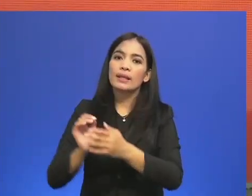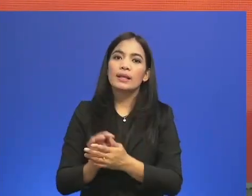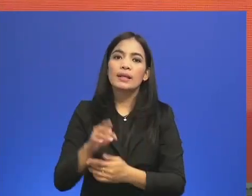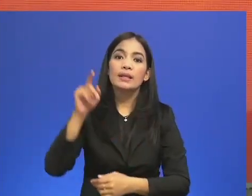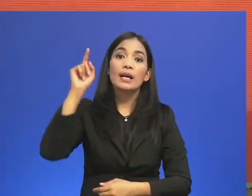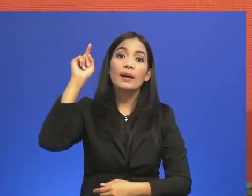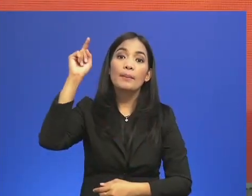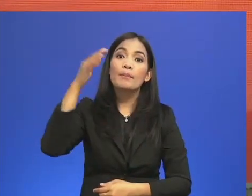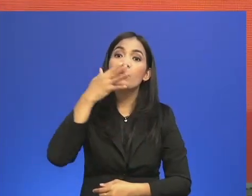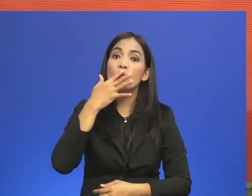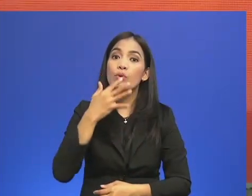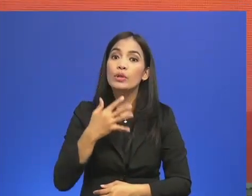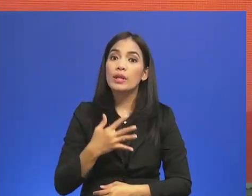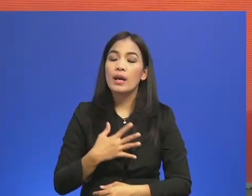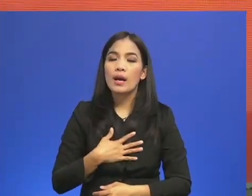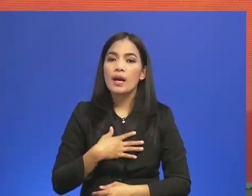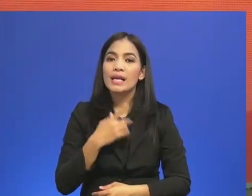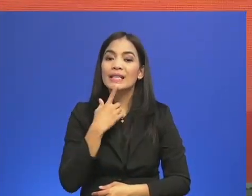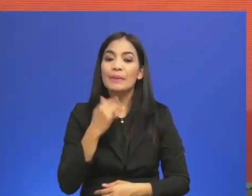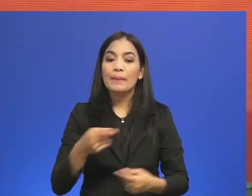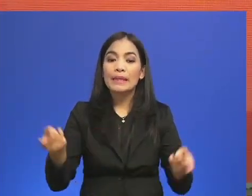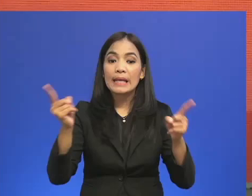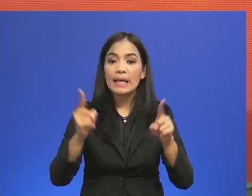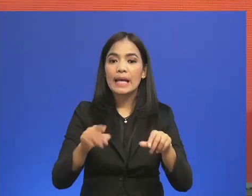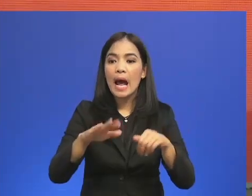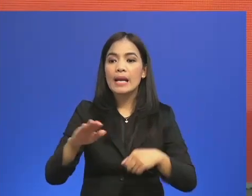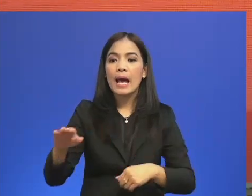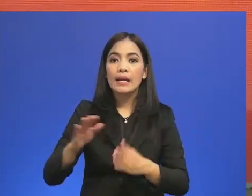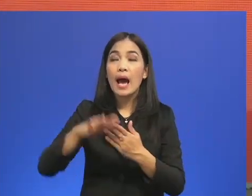yang berkeadaan sebagai anak-anak Allah